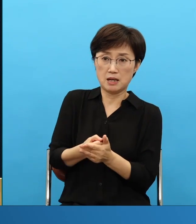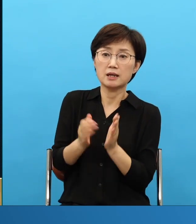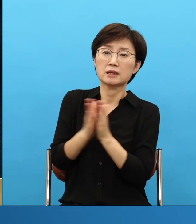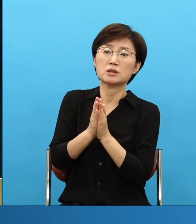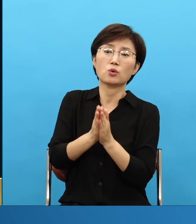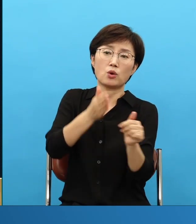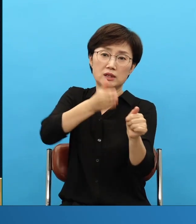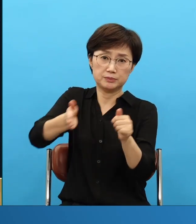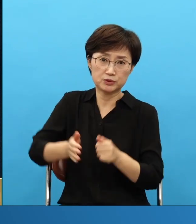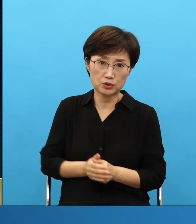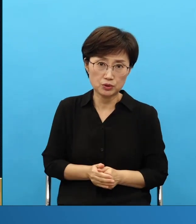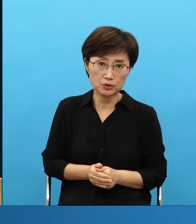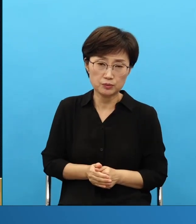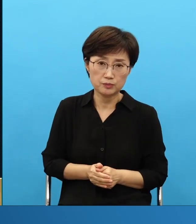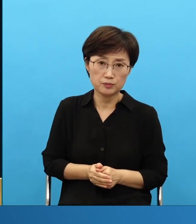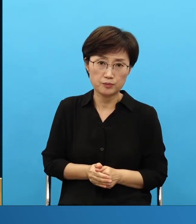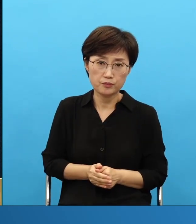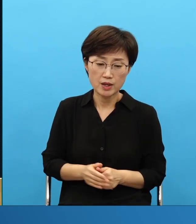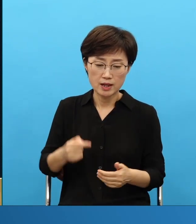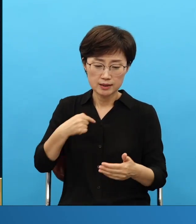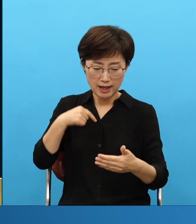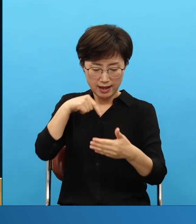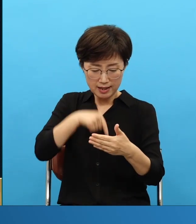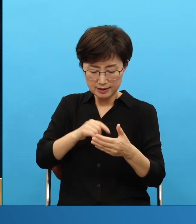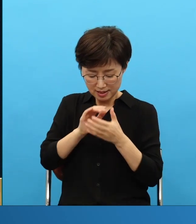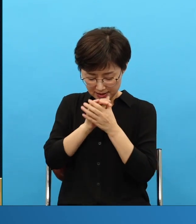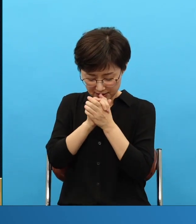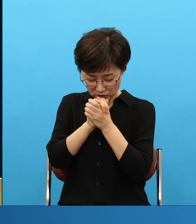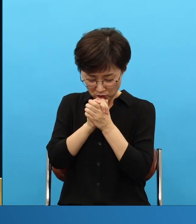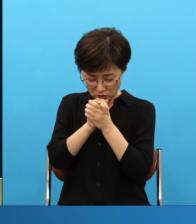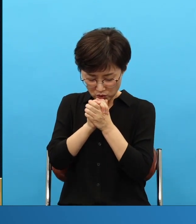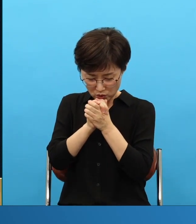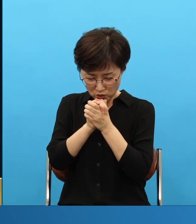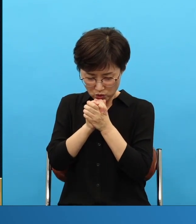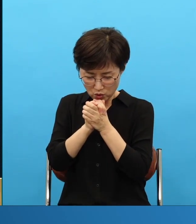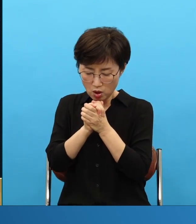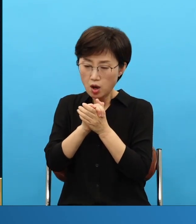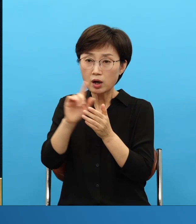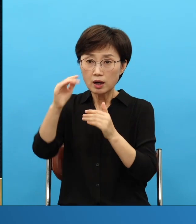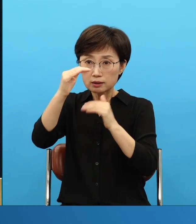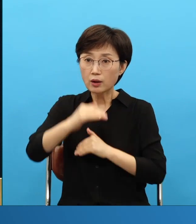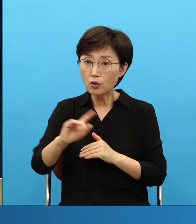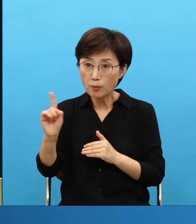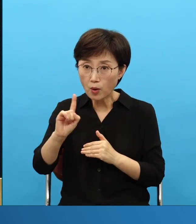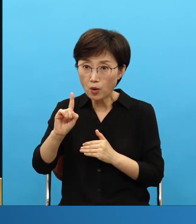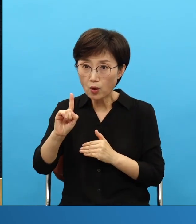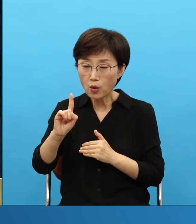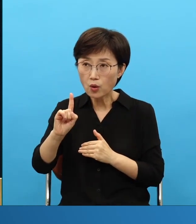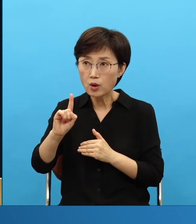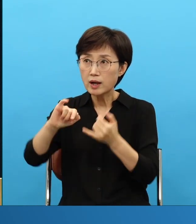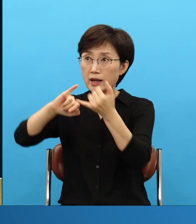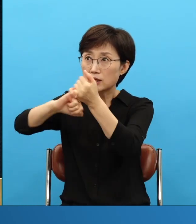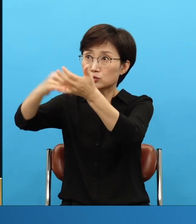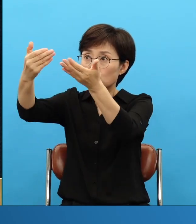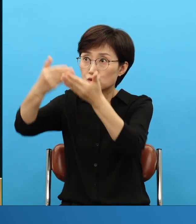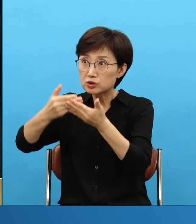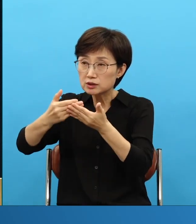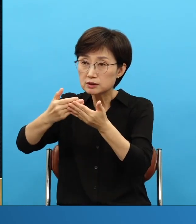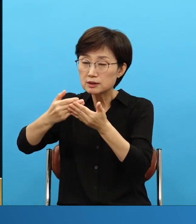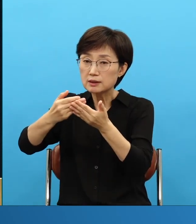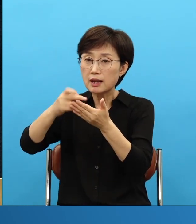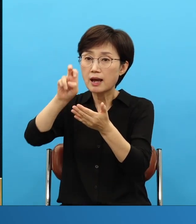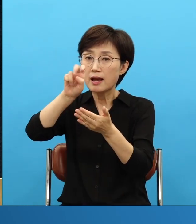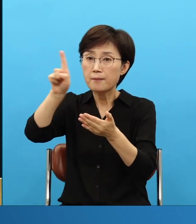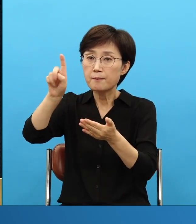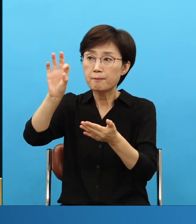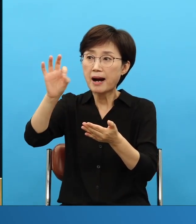속에 기도로 그리스도께서 약속하신 7망대를 세워라. And that's why you must start now. Taking 기도로. hold of that power of prayer,